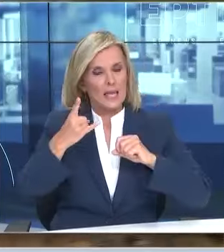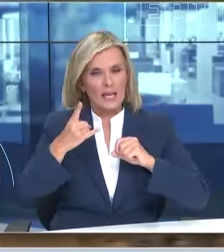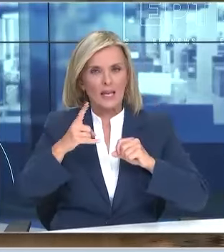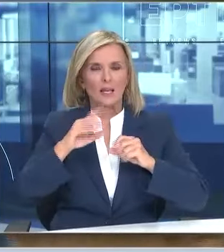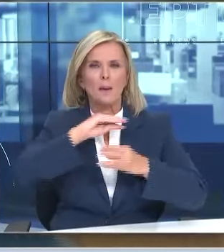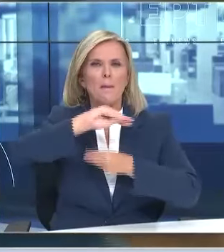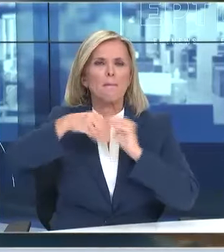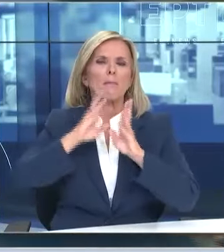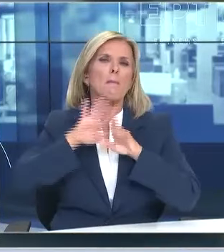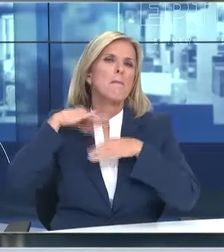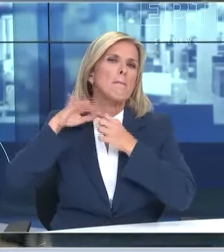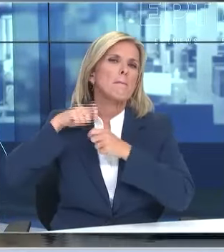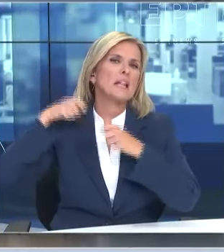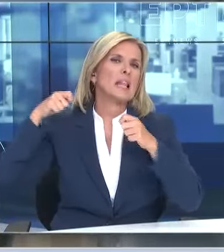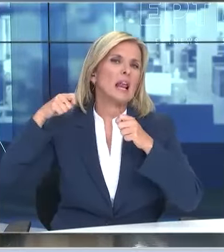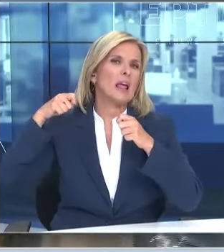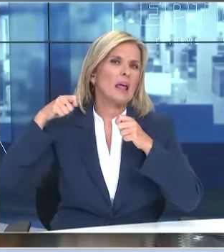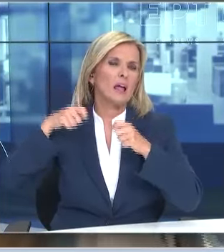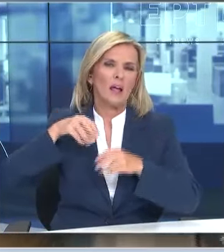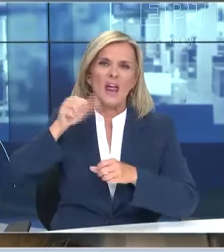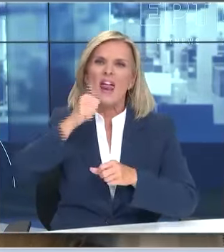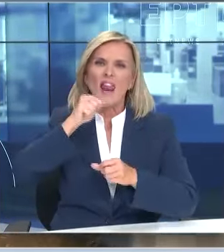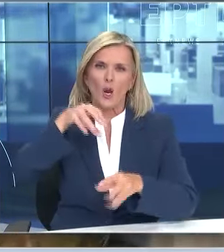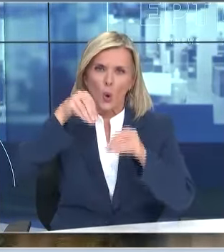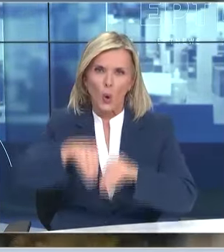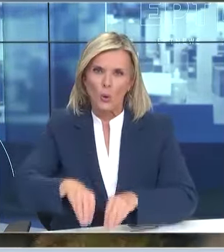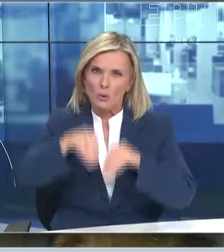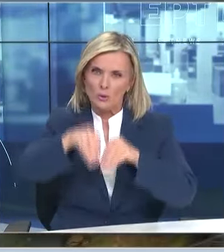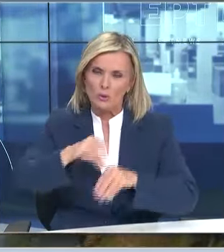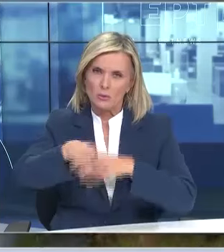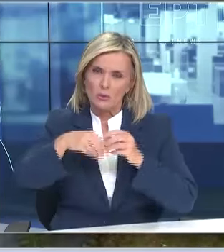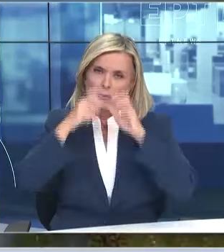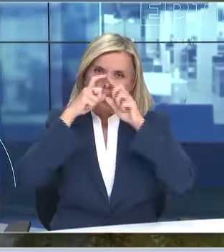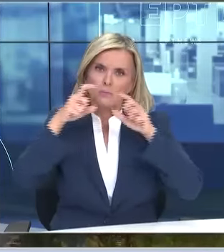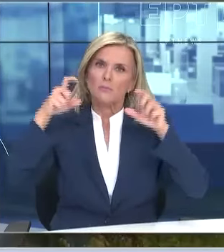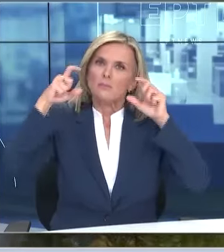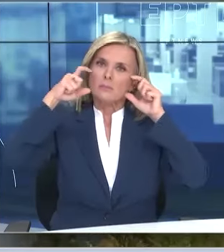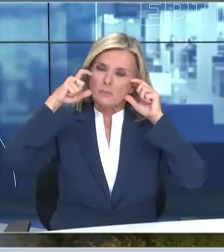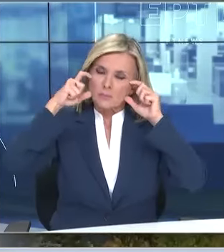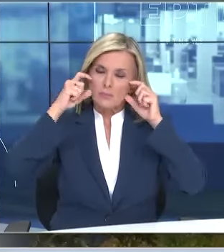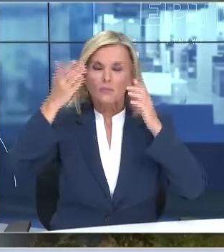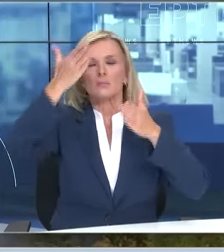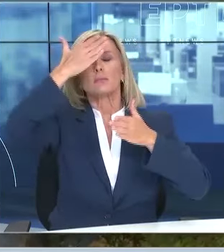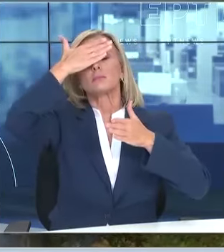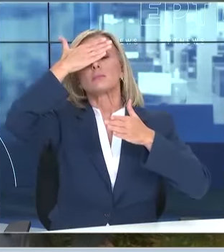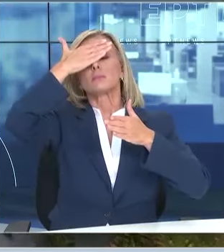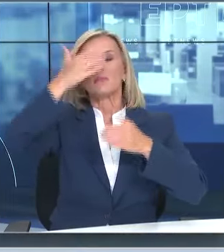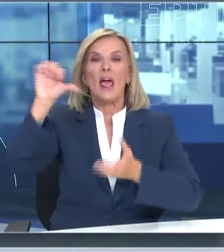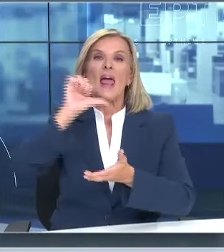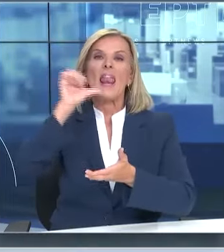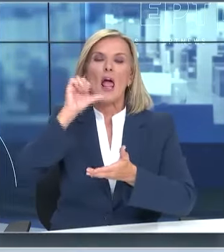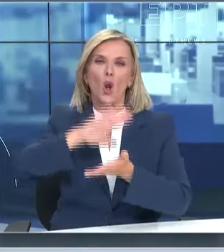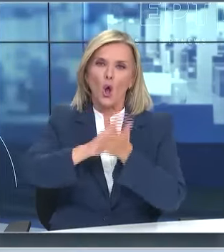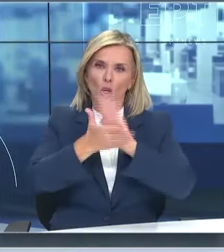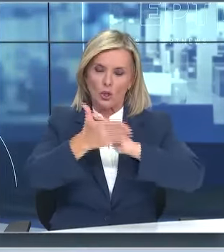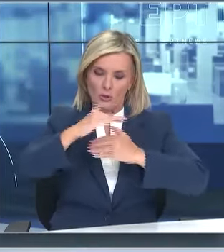μαντίλι στα μάτια, δηλαδή κοντά στα μάτια, στο στόμα, έτσι ώστε να μπορέσουμε να σταματήσουμε την